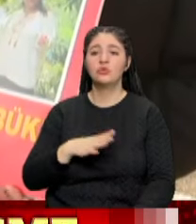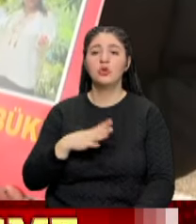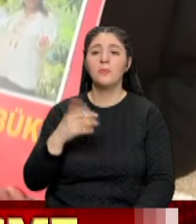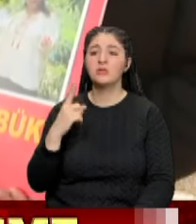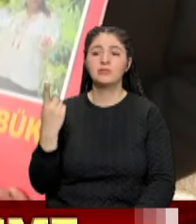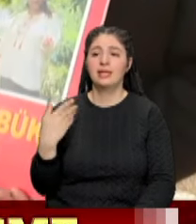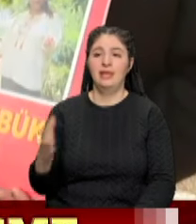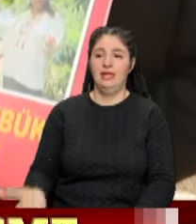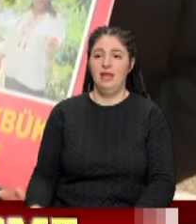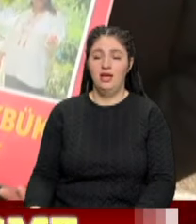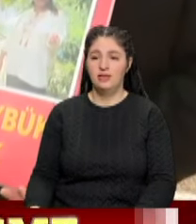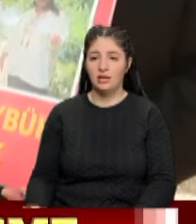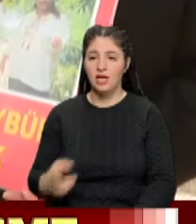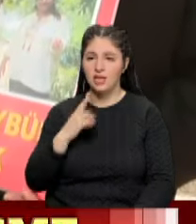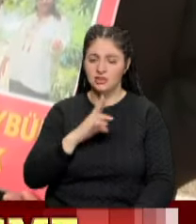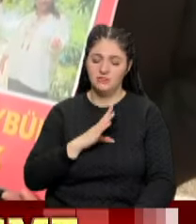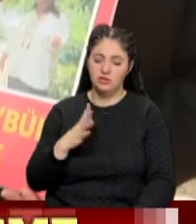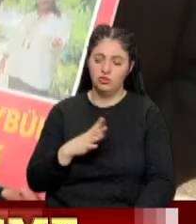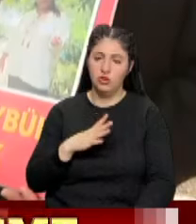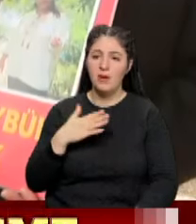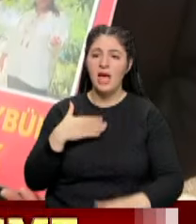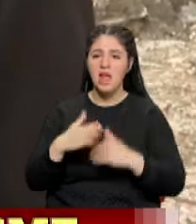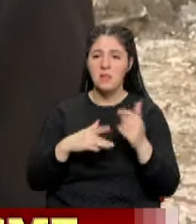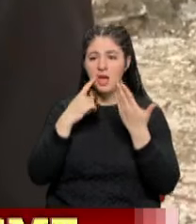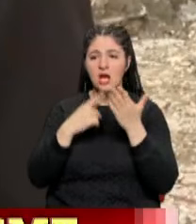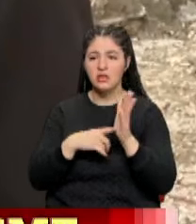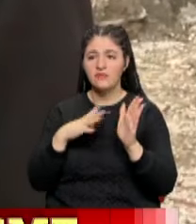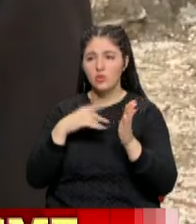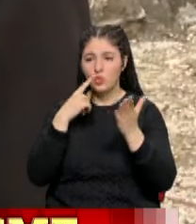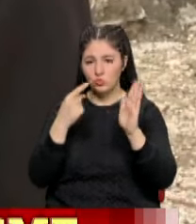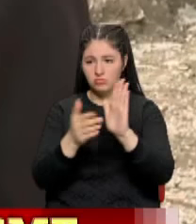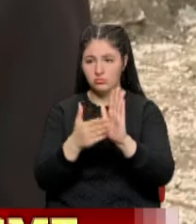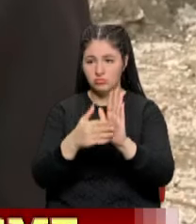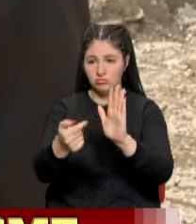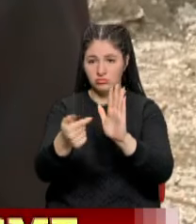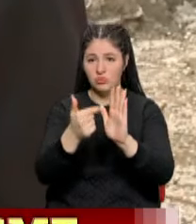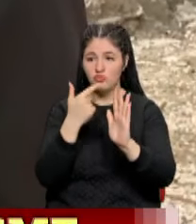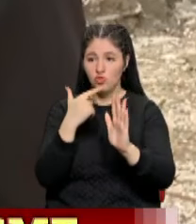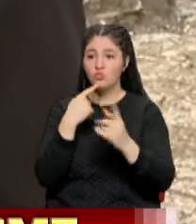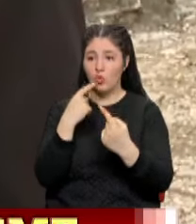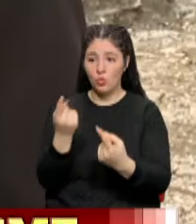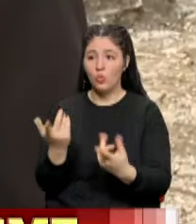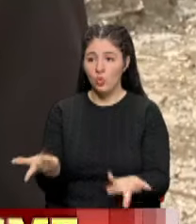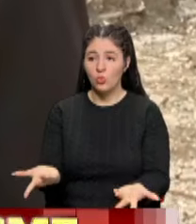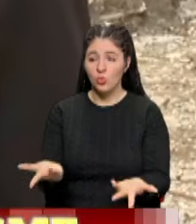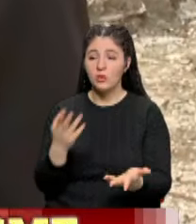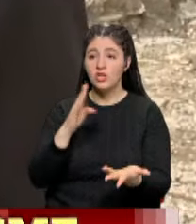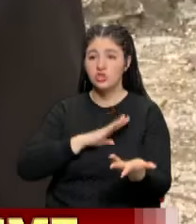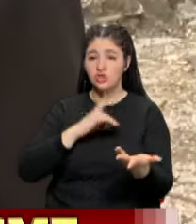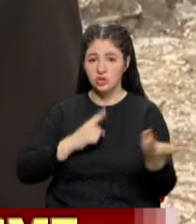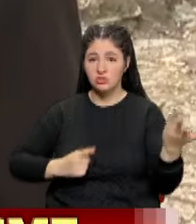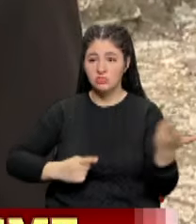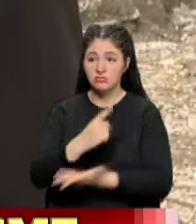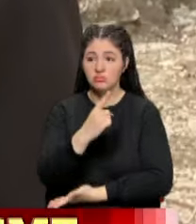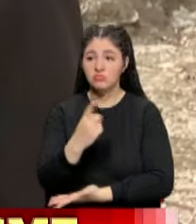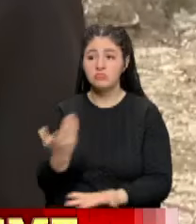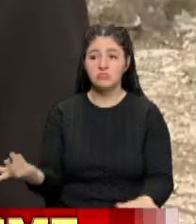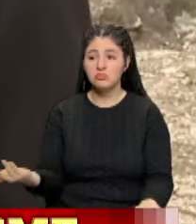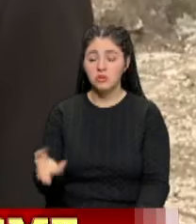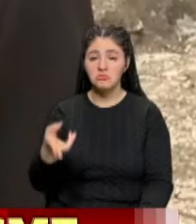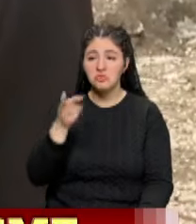bir şey değil yani. Kızımı istiyorum. Elimde kanıtlarım var. Gösteriyorum. Söylüyorum. Şikayetçi oluyorum.